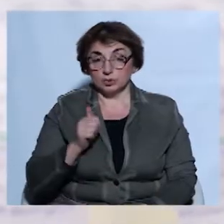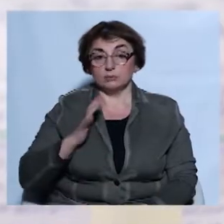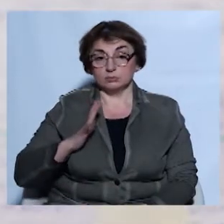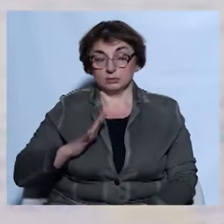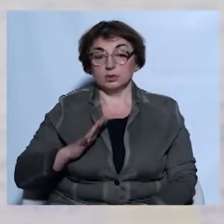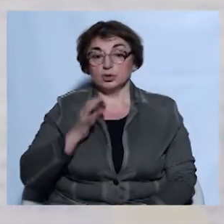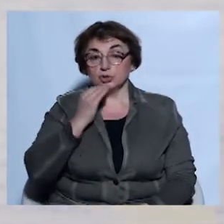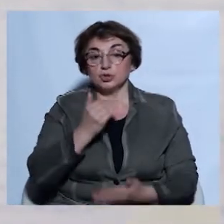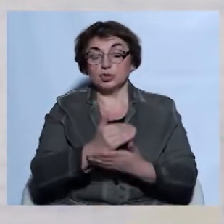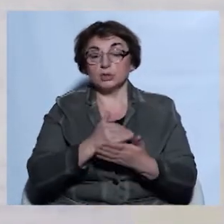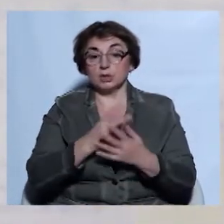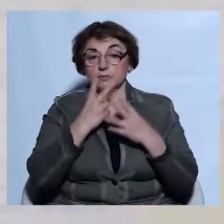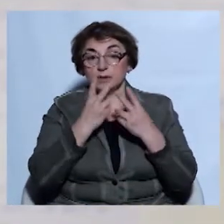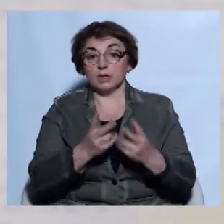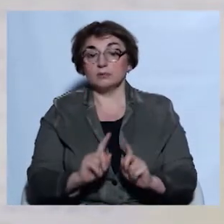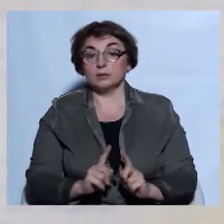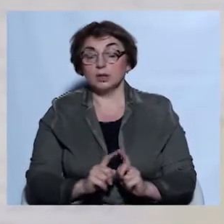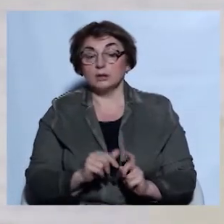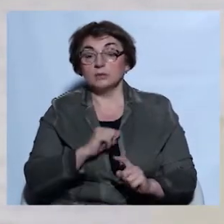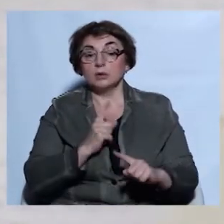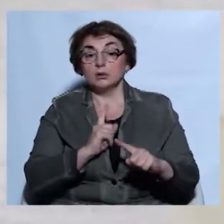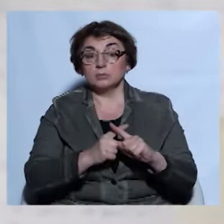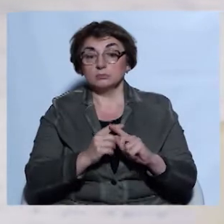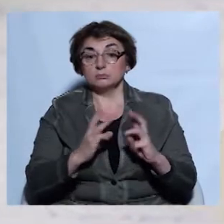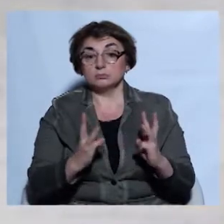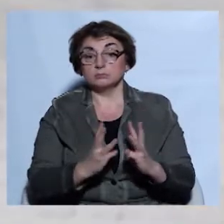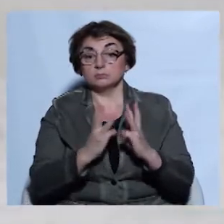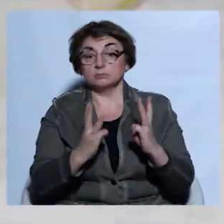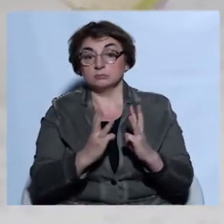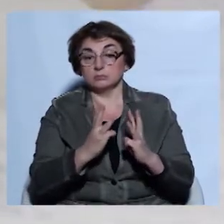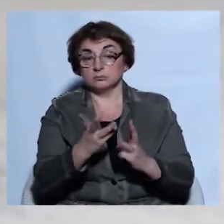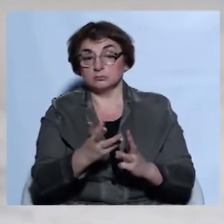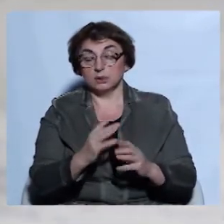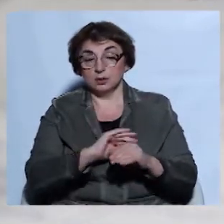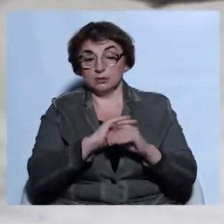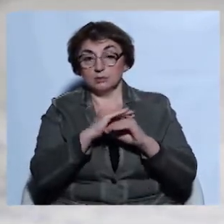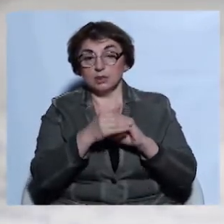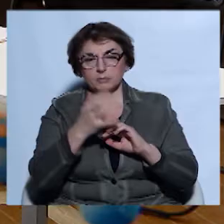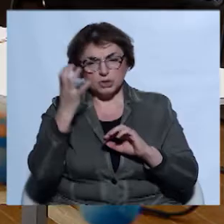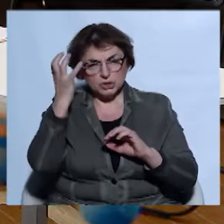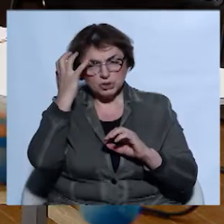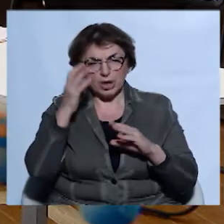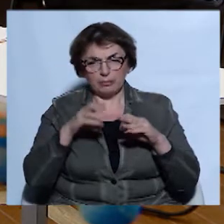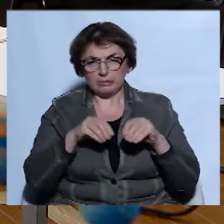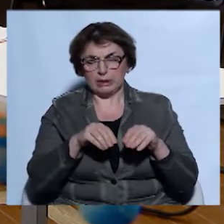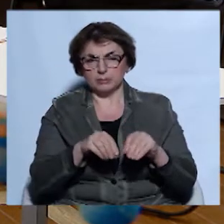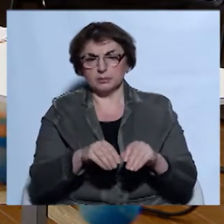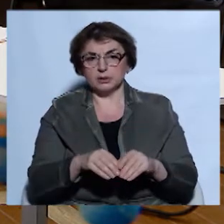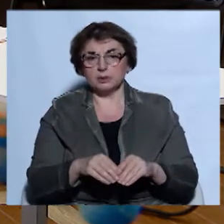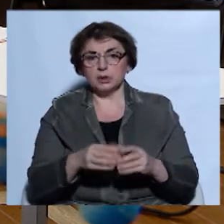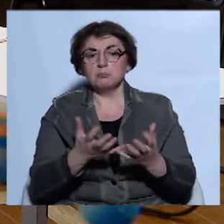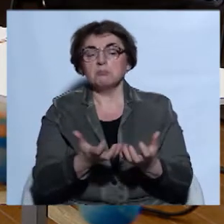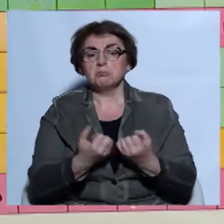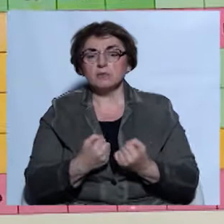მცირე დაყოვნების შედეგად თქვენ დაინახეთ, რომ სპილენძის მავთული დაიფარა შავი